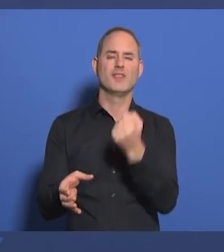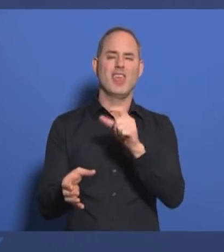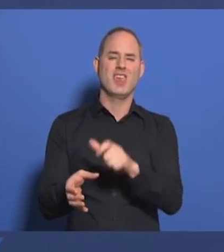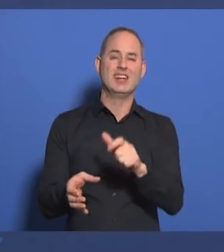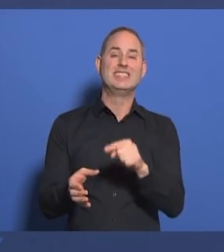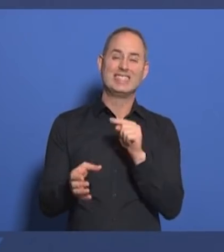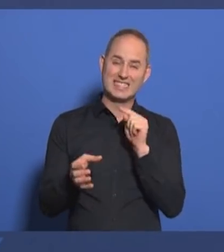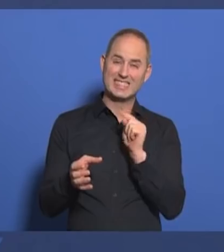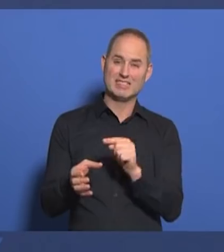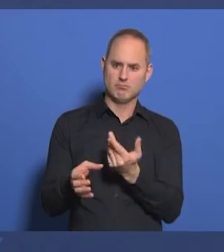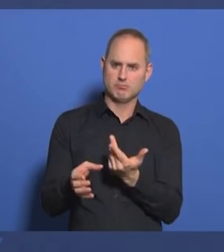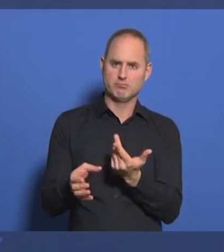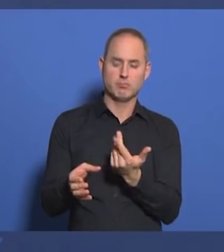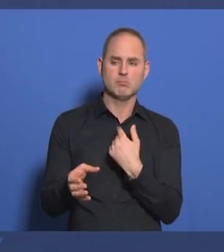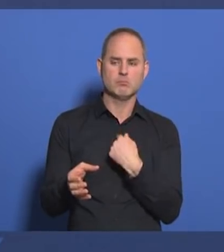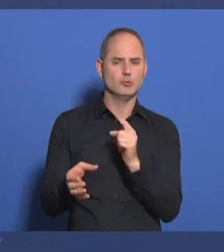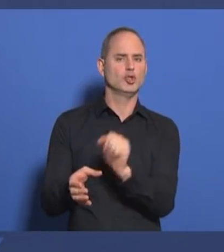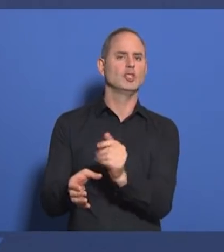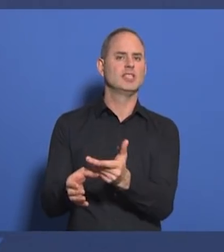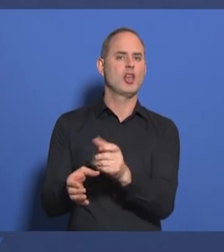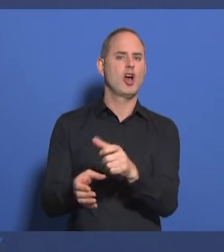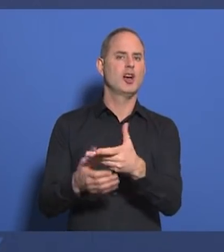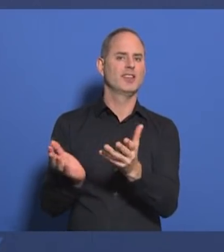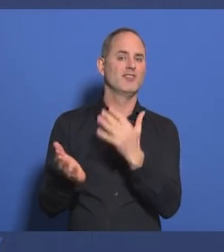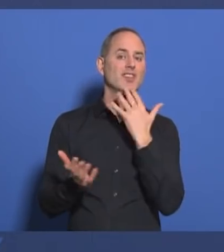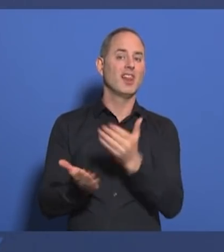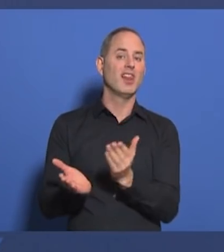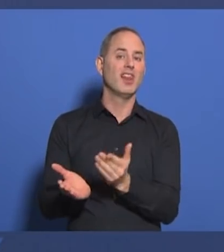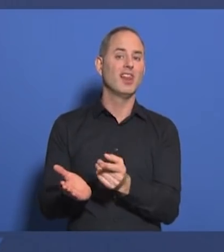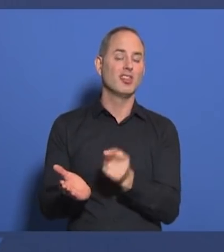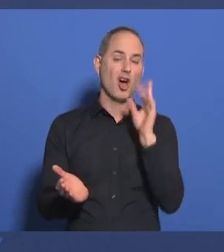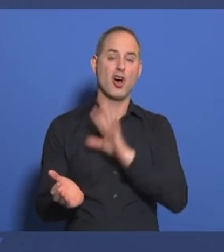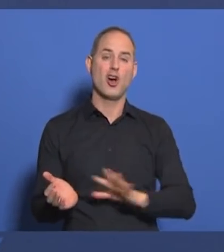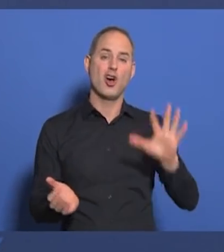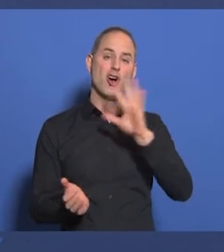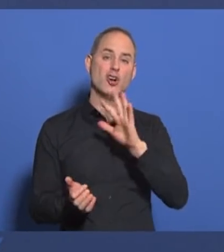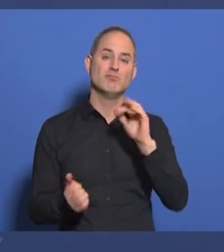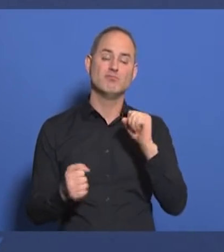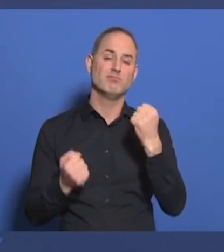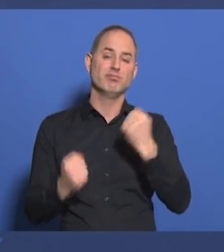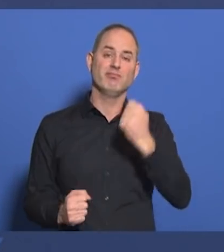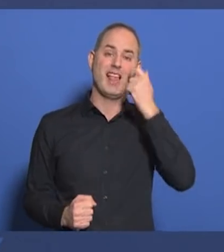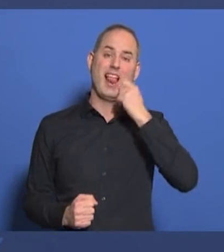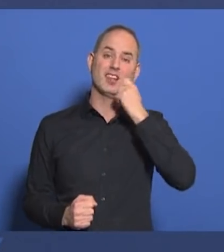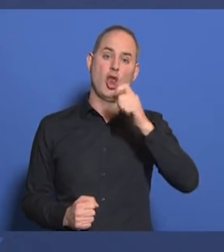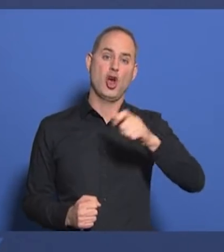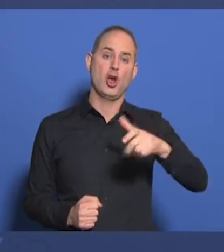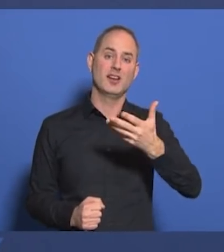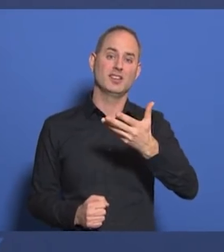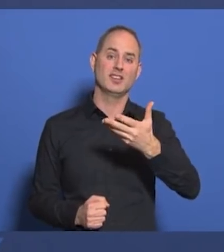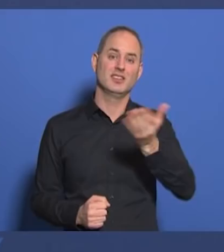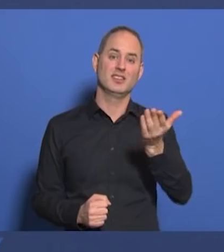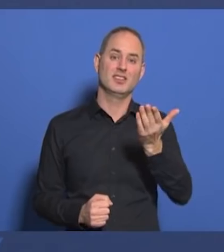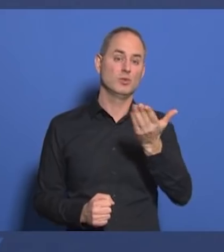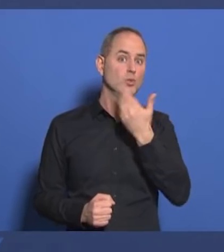Bevölkerung nicht über einen so hohen Impfschutz verfügt wie in anderen Ländern. Und deshalb möchte ich hier auch nochmal ausdrücklich sagen, neben dem